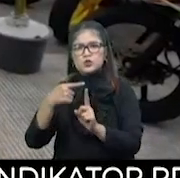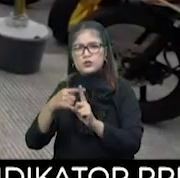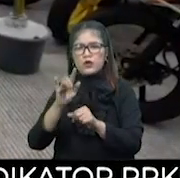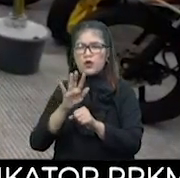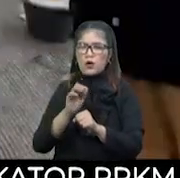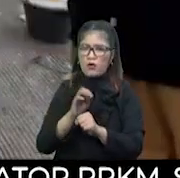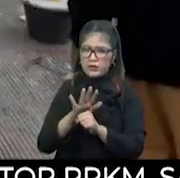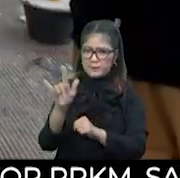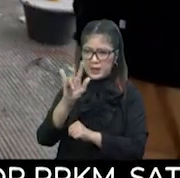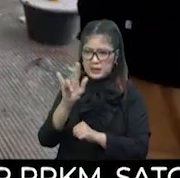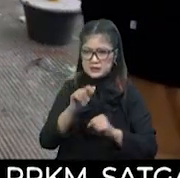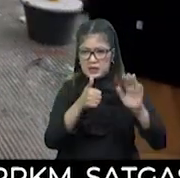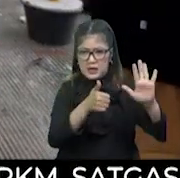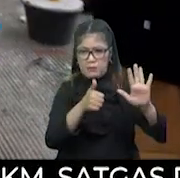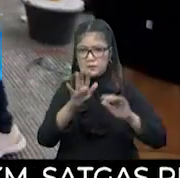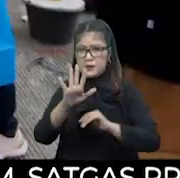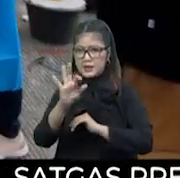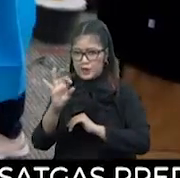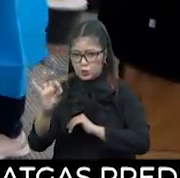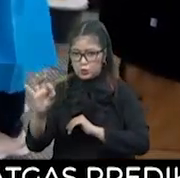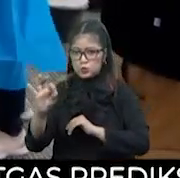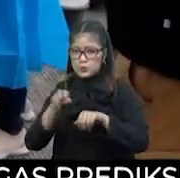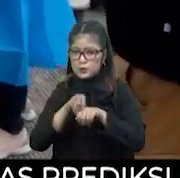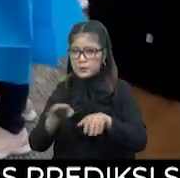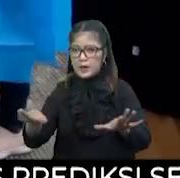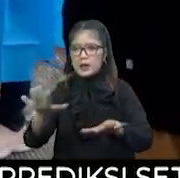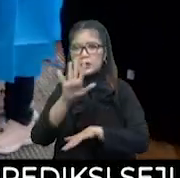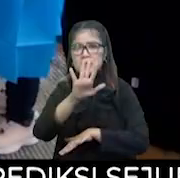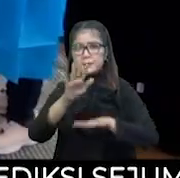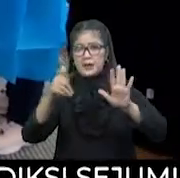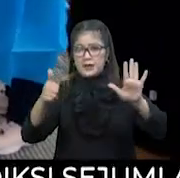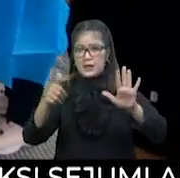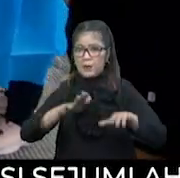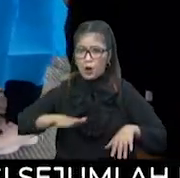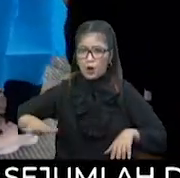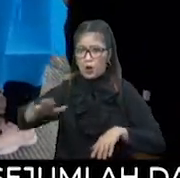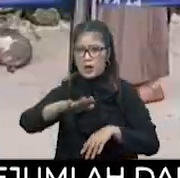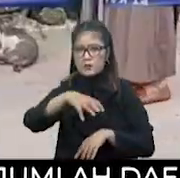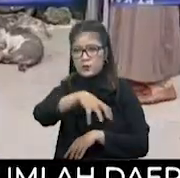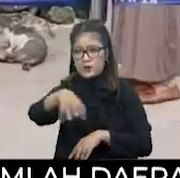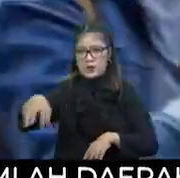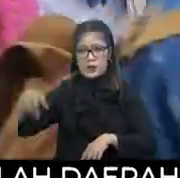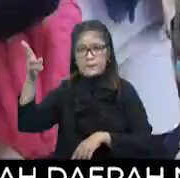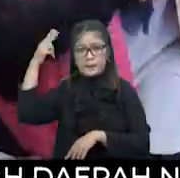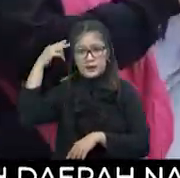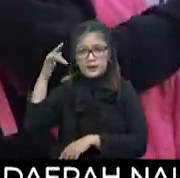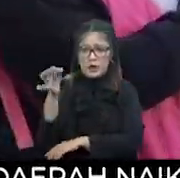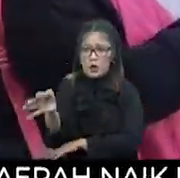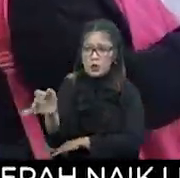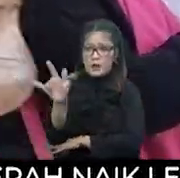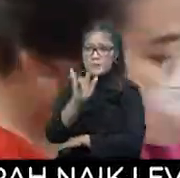mencapai 6.500 kasus yang tersebar di 56 kelurahan. Pemerintah Kota Bekasi pun juga memperketat